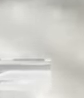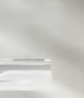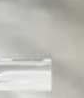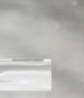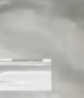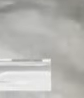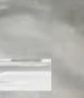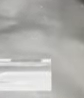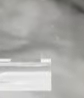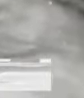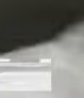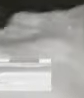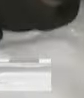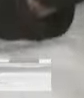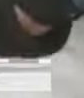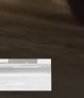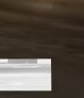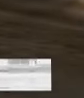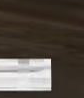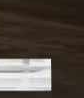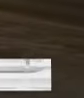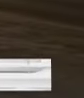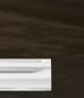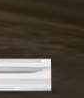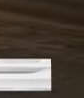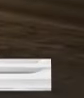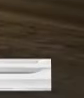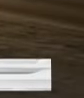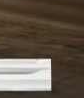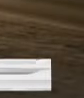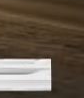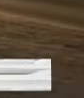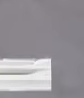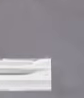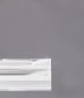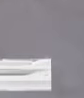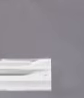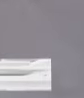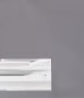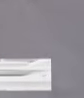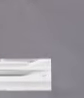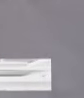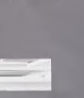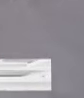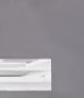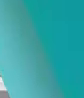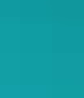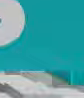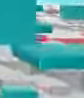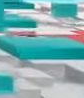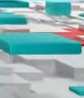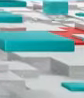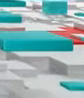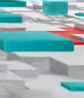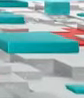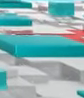льда это 15 сантиметров будет прокладывают дорогу в обход постов что заставило людей рисковать